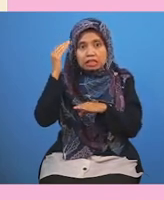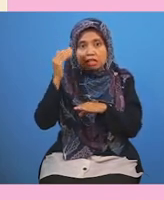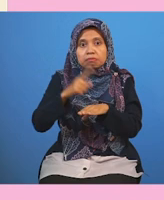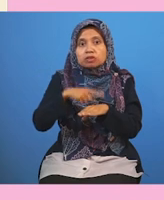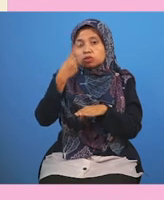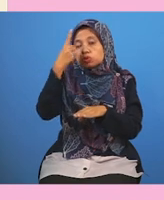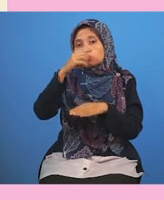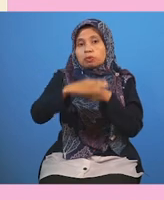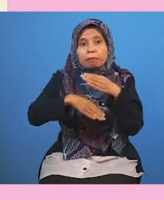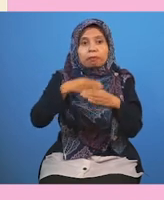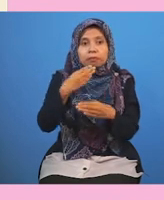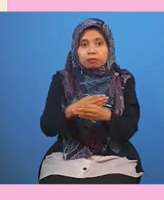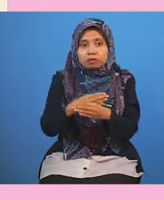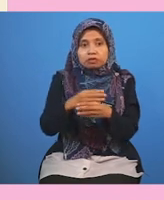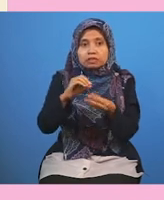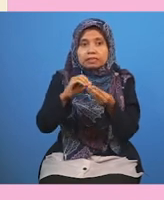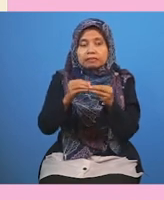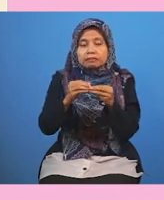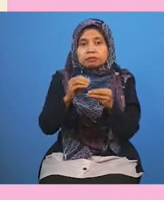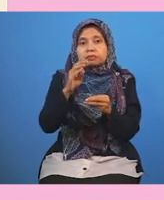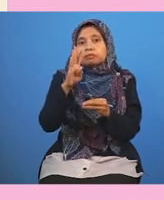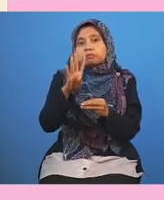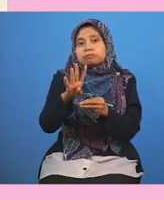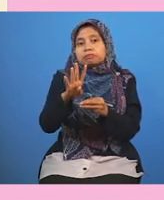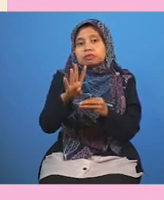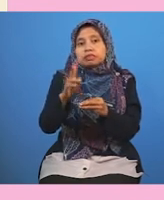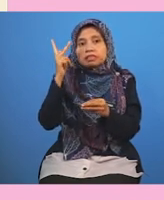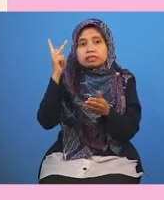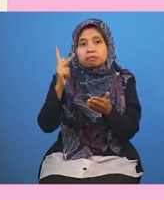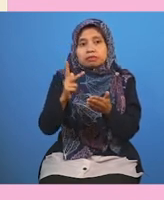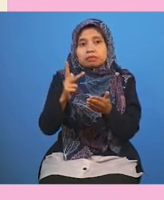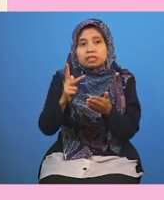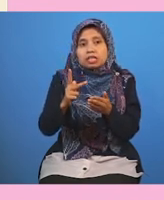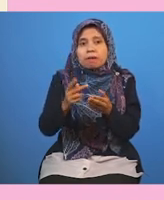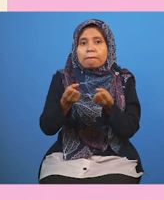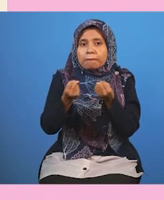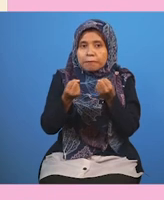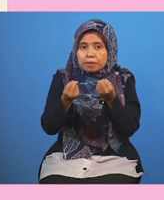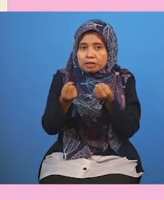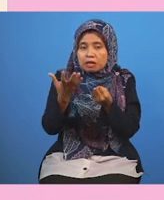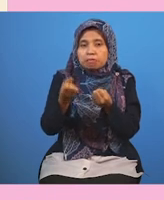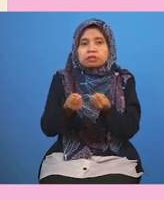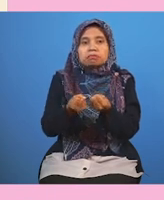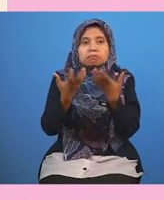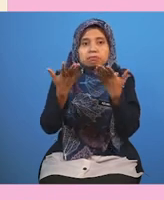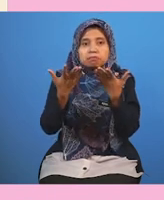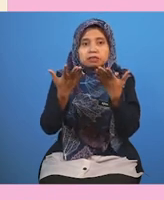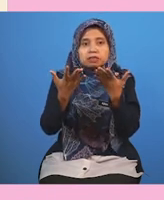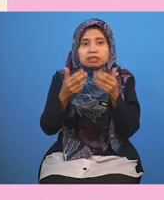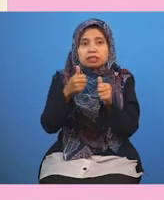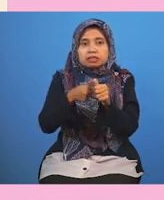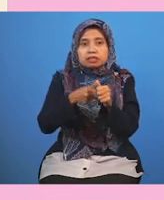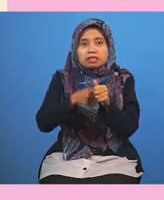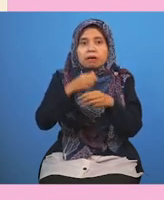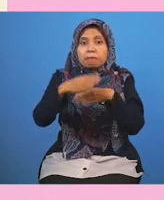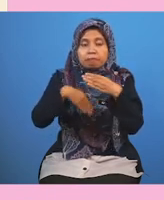masa untuk pembungkusan. Dan yang terakhir, kenal pasti kuantiti setiap pembungkusan,